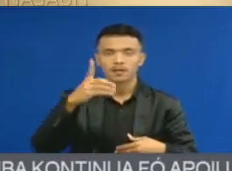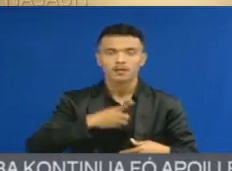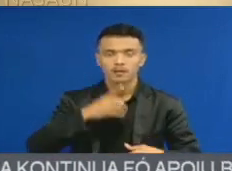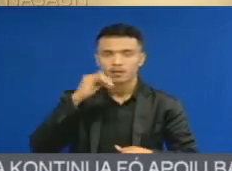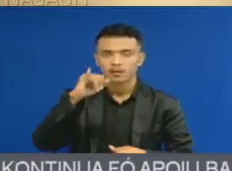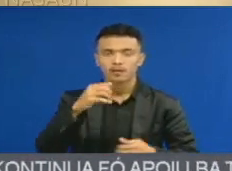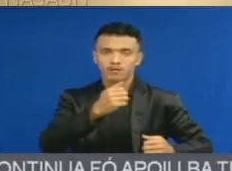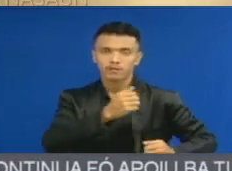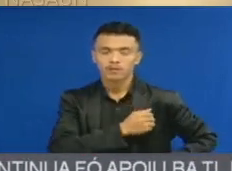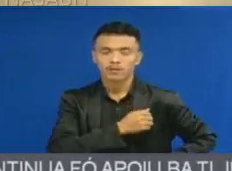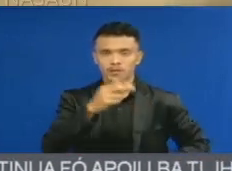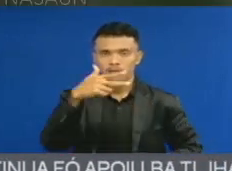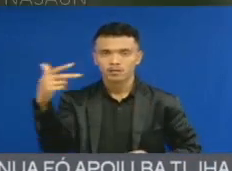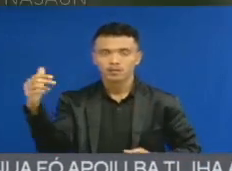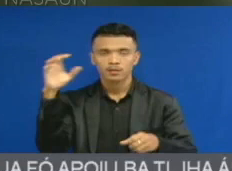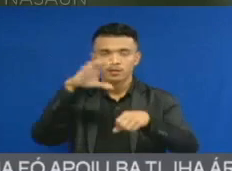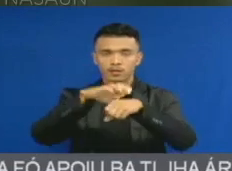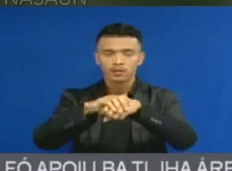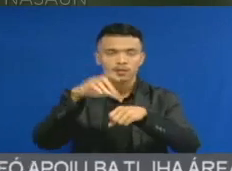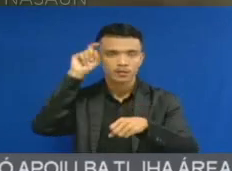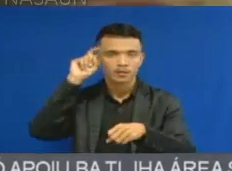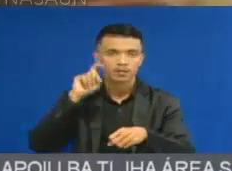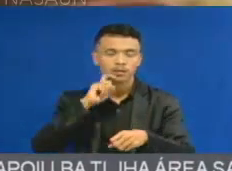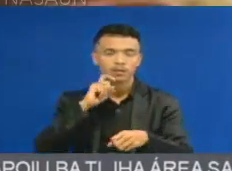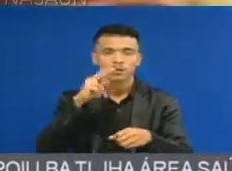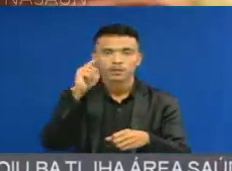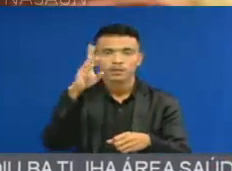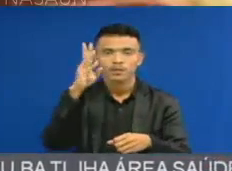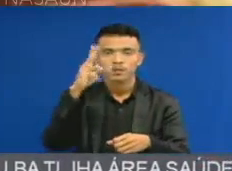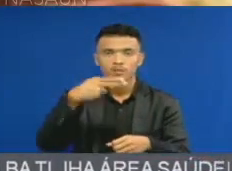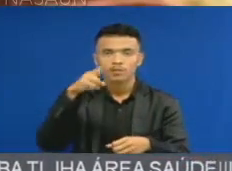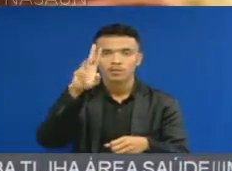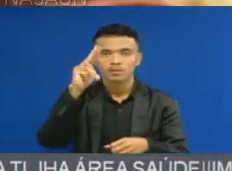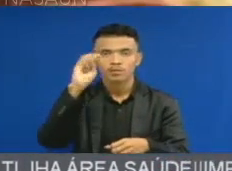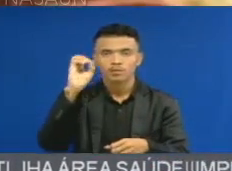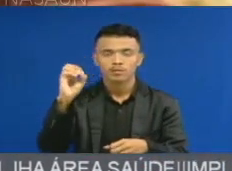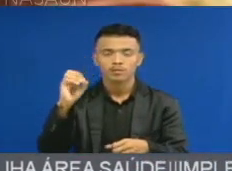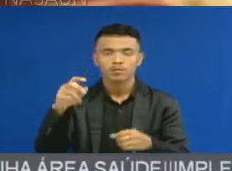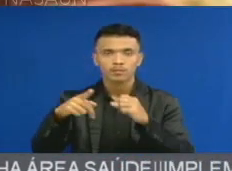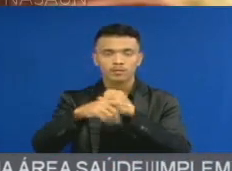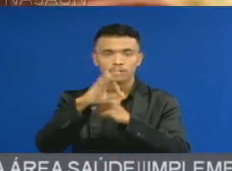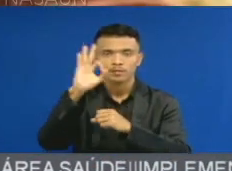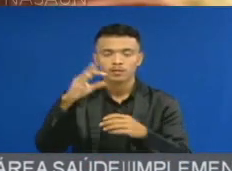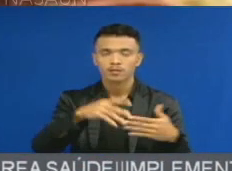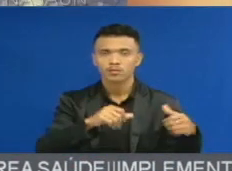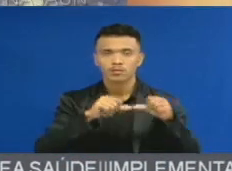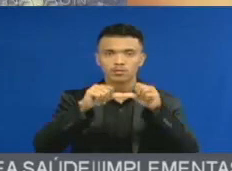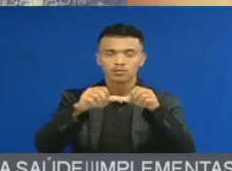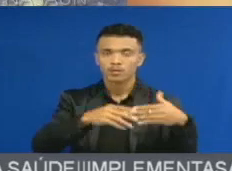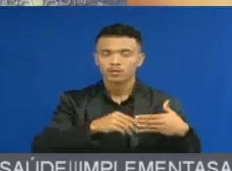Hafoin tropas Indonesia kaptura Xadana. Mauhunu Jose Sterin Komite Fretelin continua lidera Falentil.